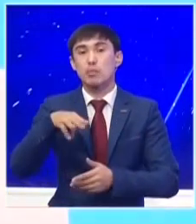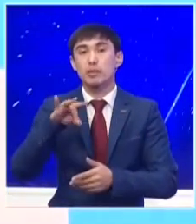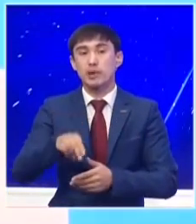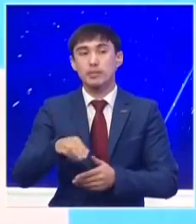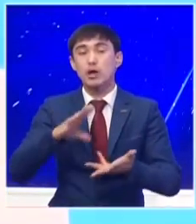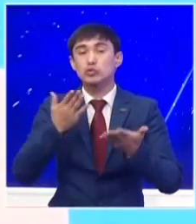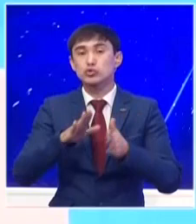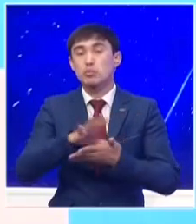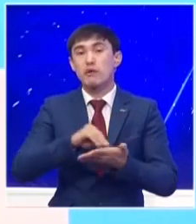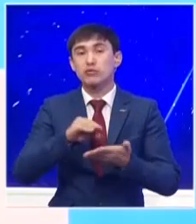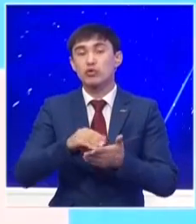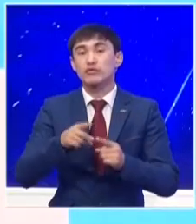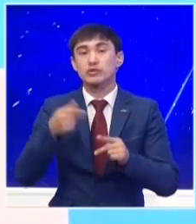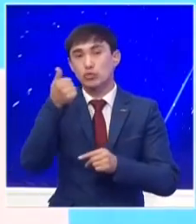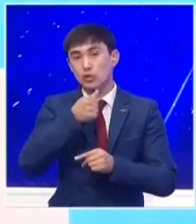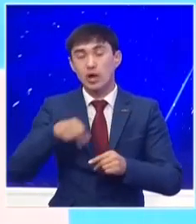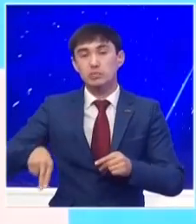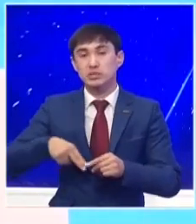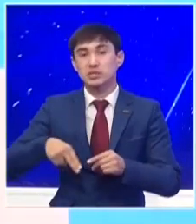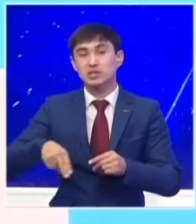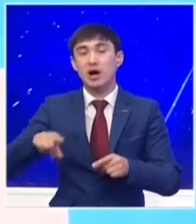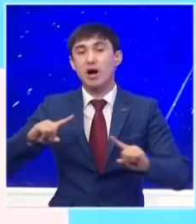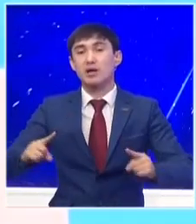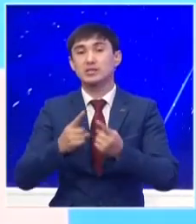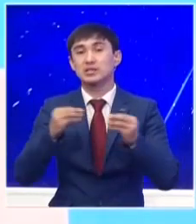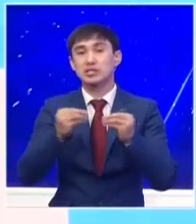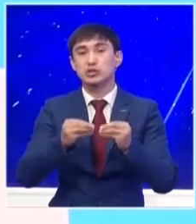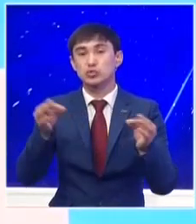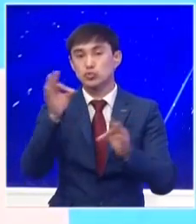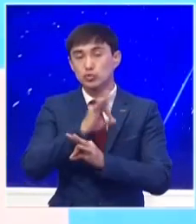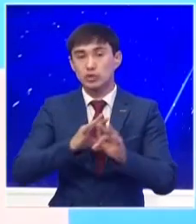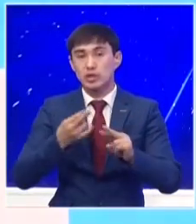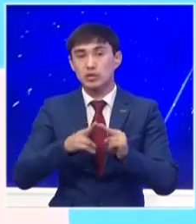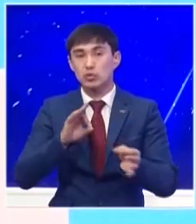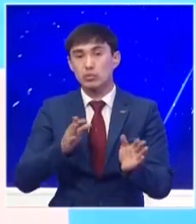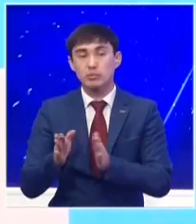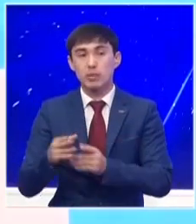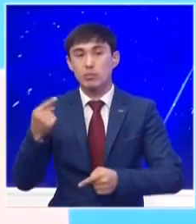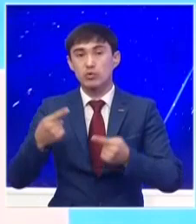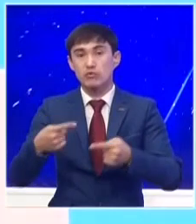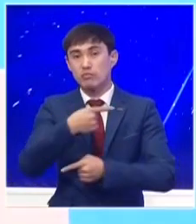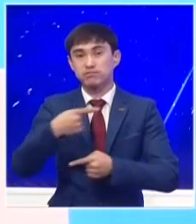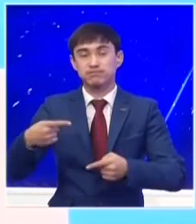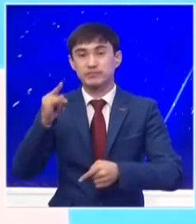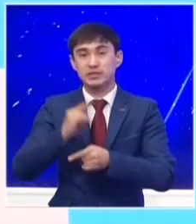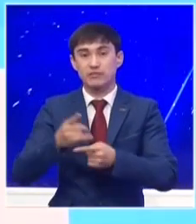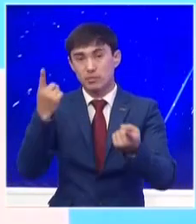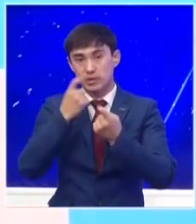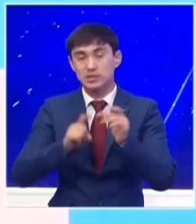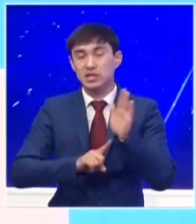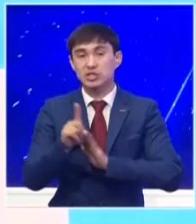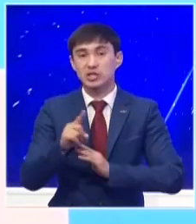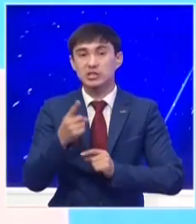а в случае повтора в течение года – административного ареста на 10 суток. Данная норма по борьбе с дезинформацией уже начала действовать.